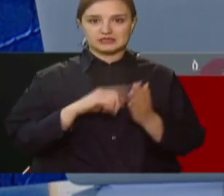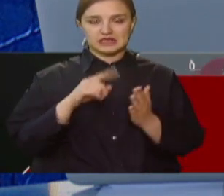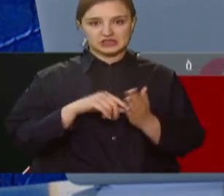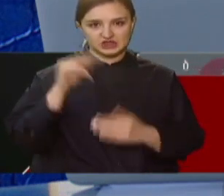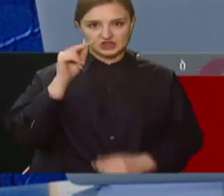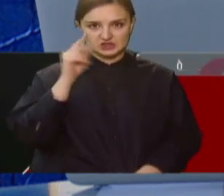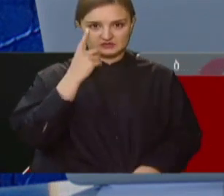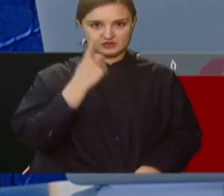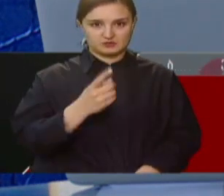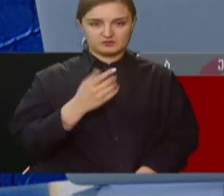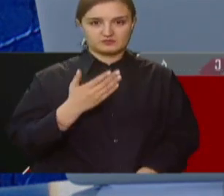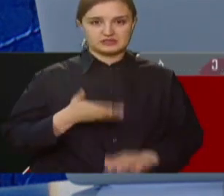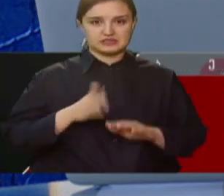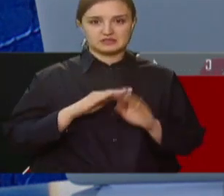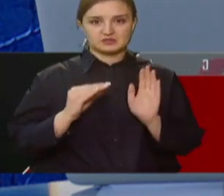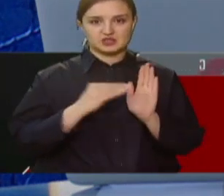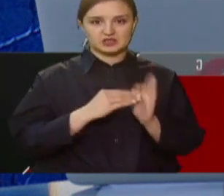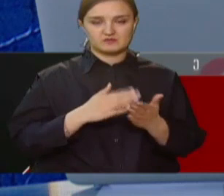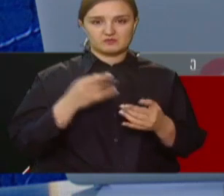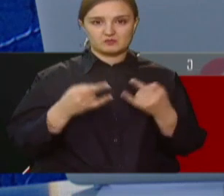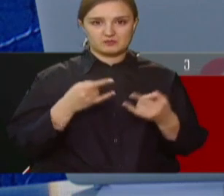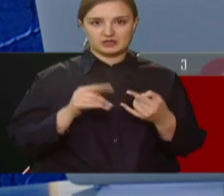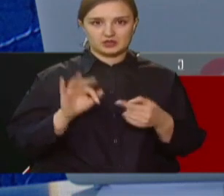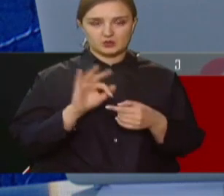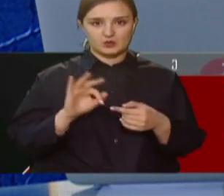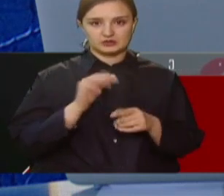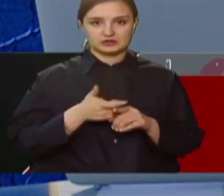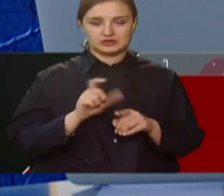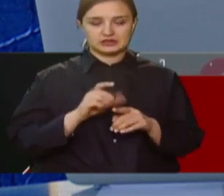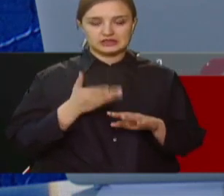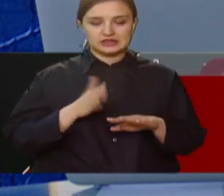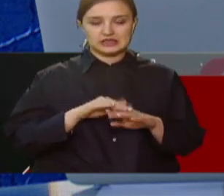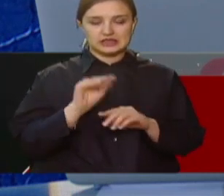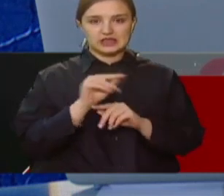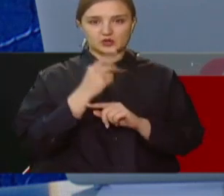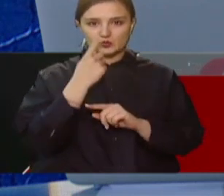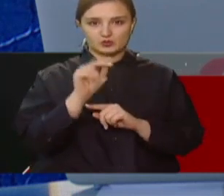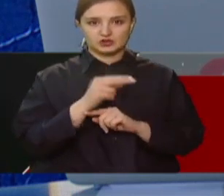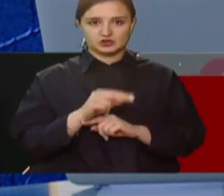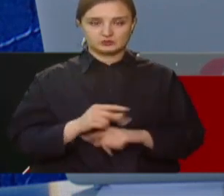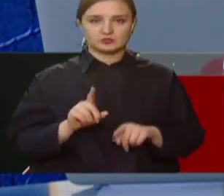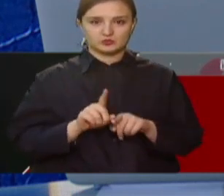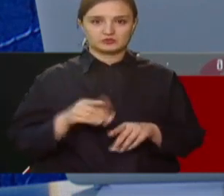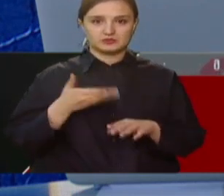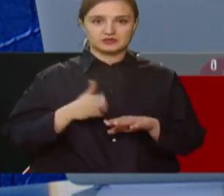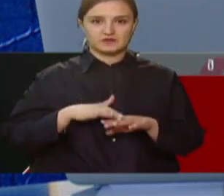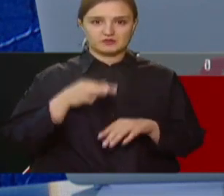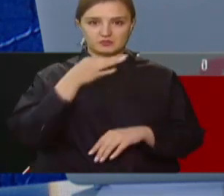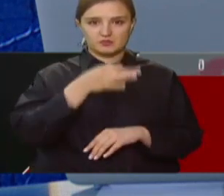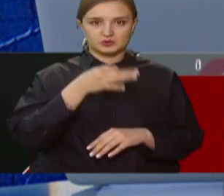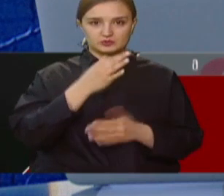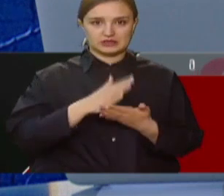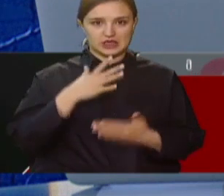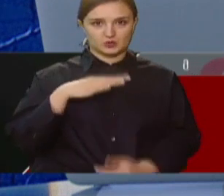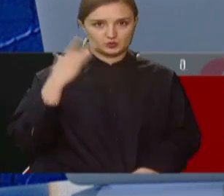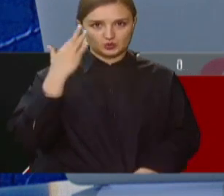Lisken Mautodeps, Zimecianat Arabia, Medis, Nazilzac, Sakmaut, Criticul 6 Sorebeps, Aranaklem, Tsuave, Reacție, Bimohua, Kartulioc, Nabism